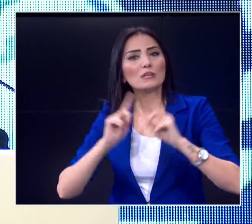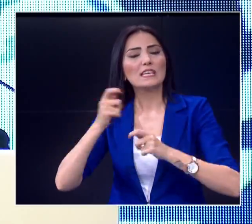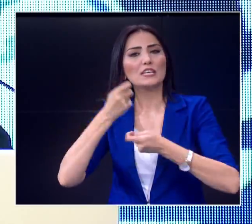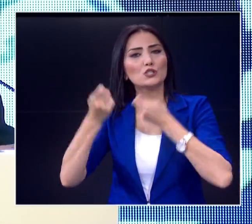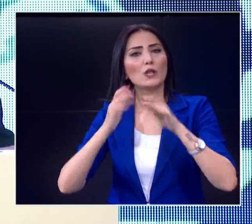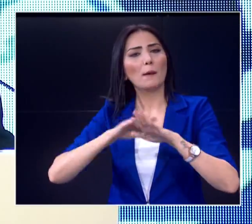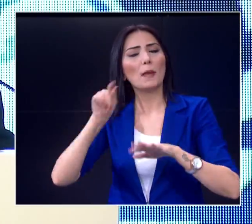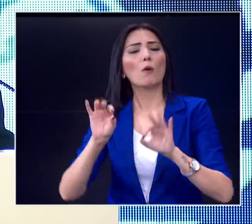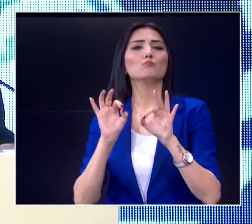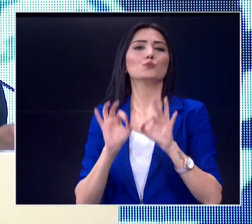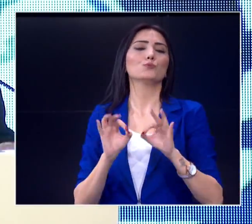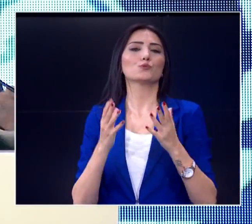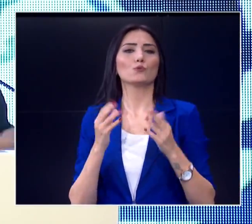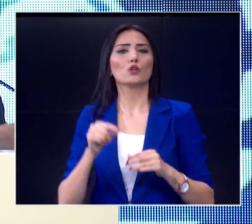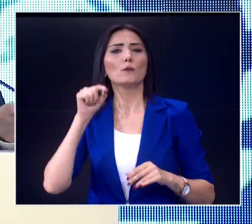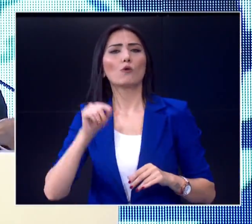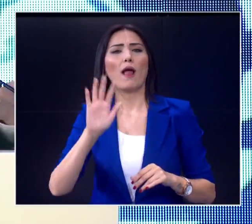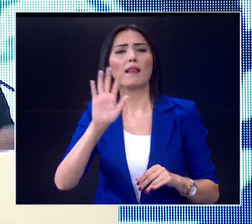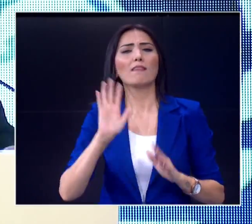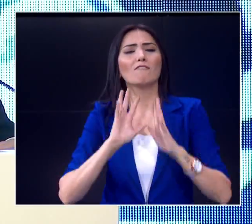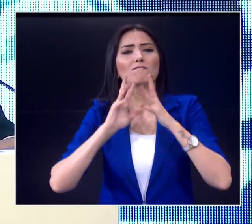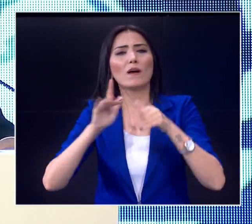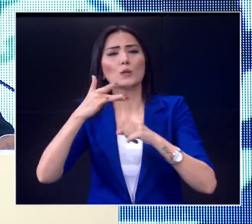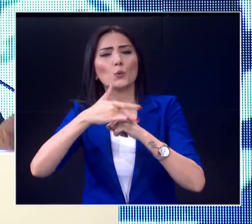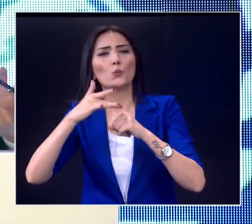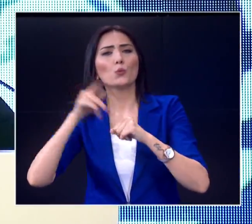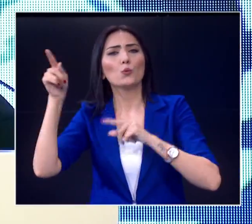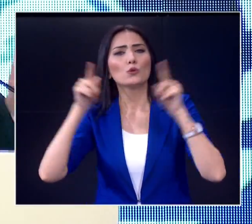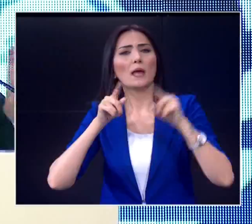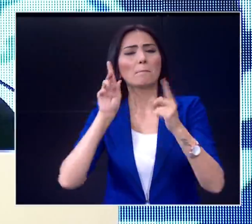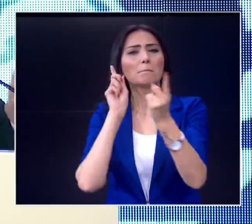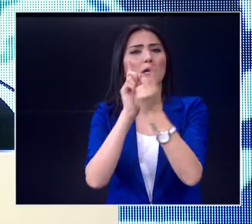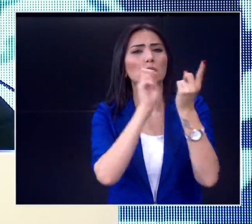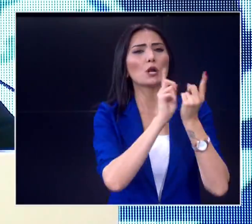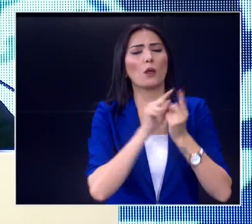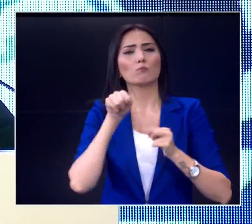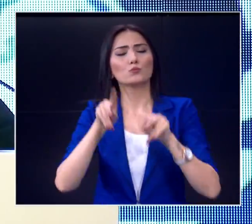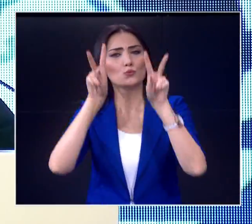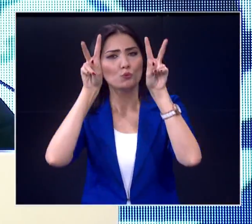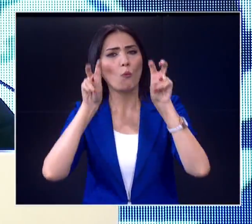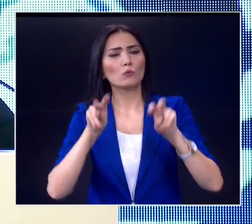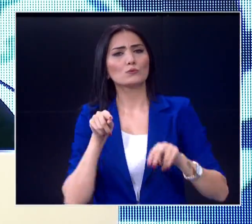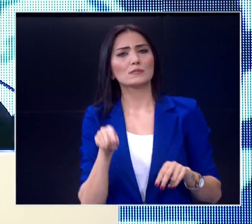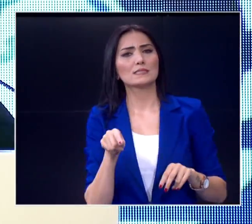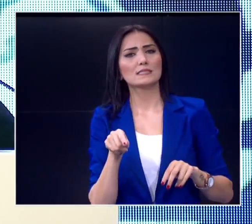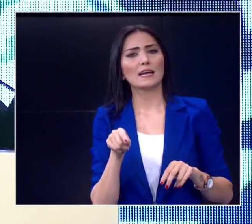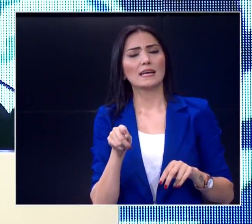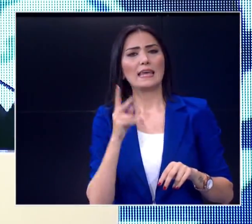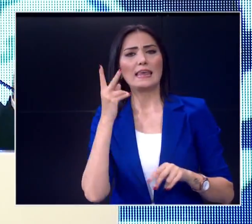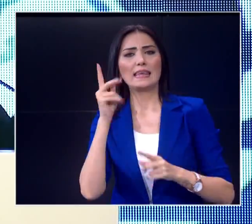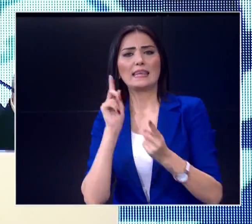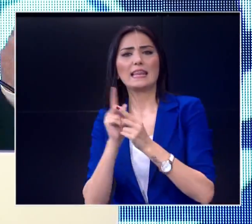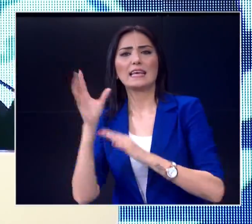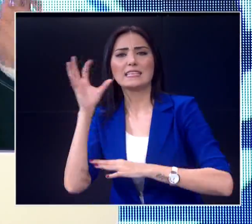yapmak mümkün hale geliyor. Bugün 50'den fazla ülke birbiriyle bu konuda ikili